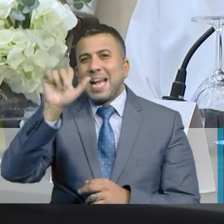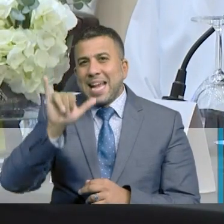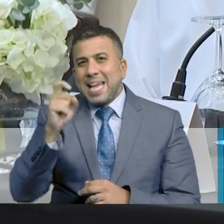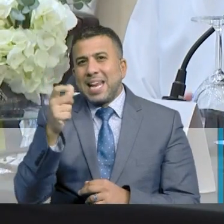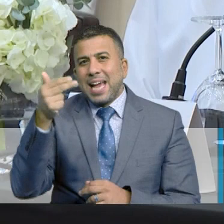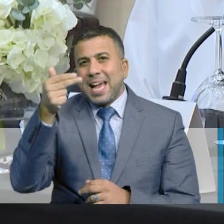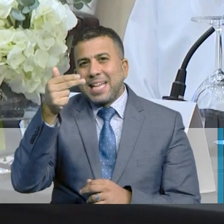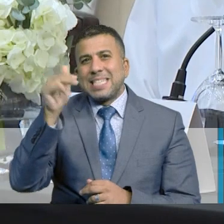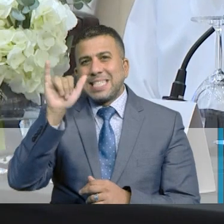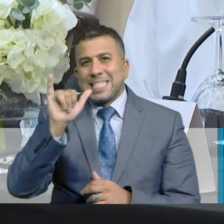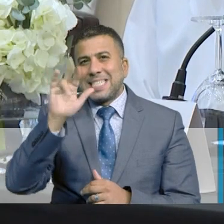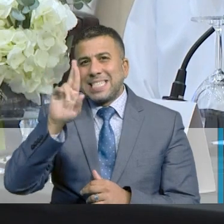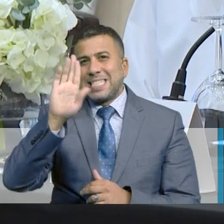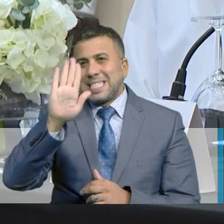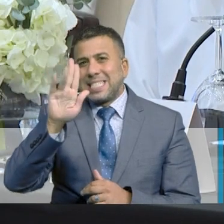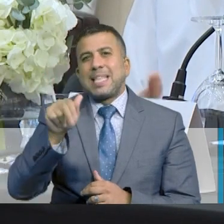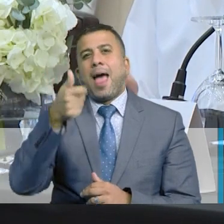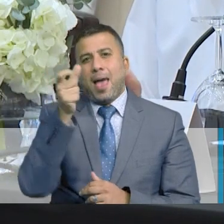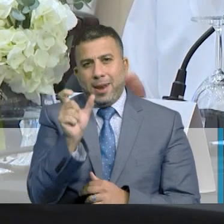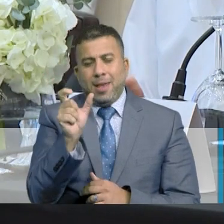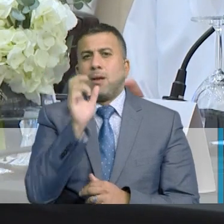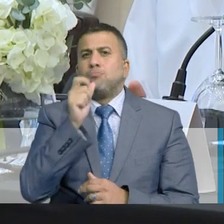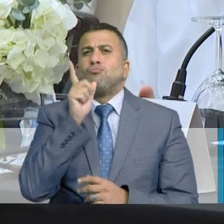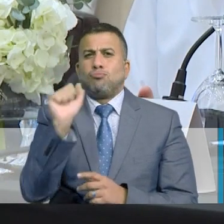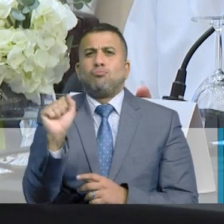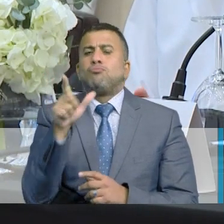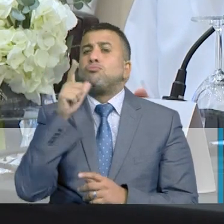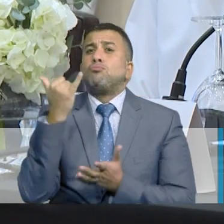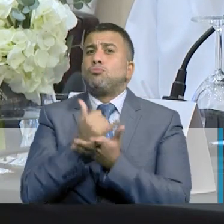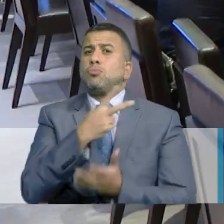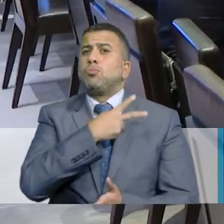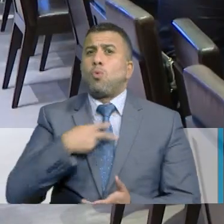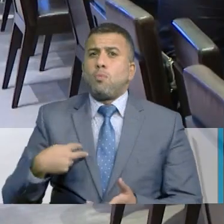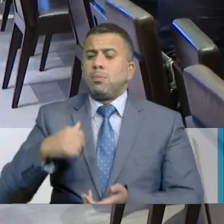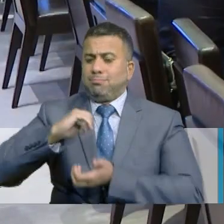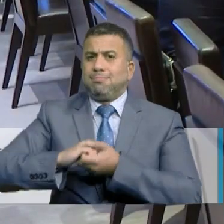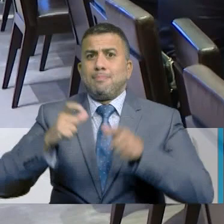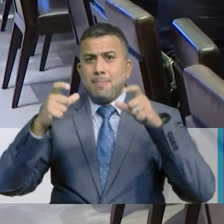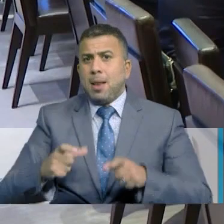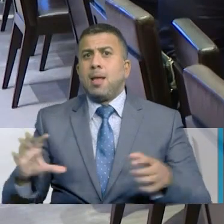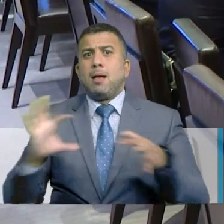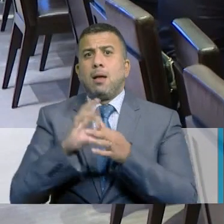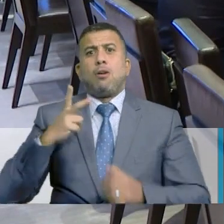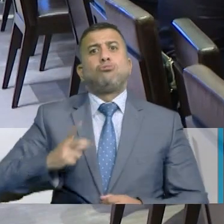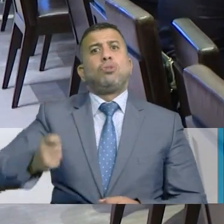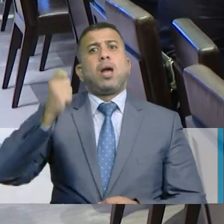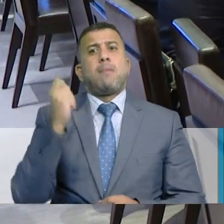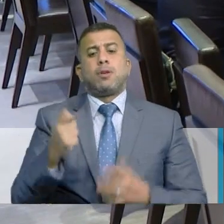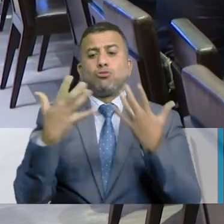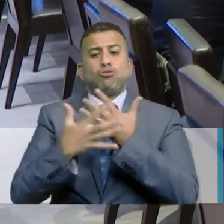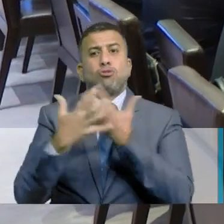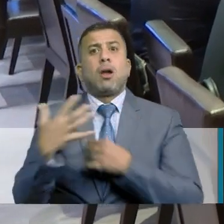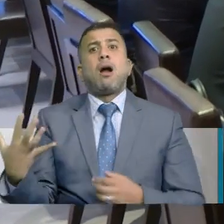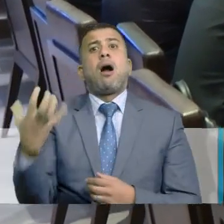جمهوريه جرجستان لحضور عدد من ممثل الجهات الحكوميه الاتحاديه والمحليه ورجال الاعمال